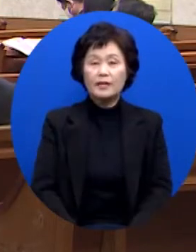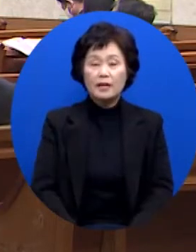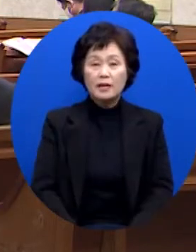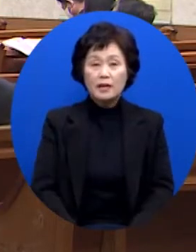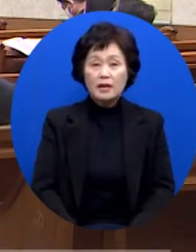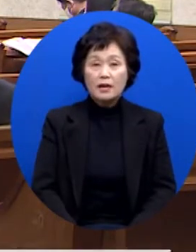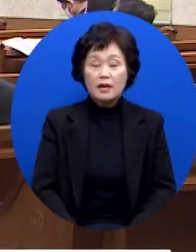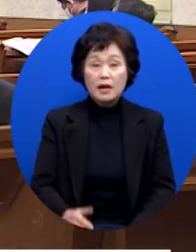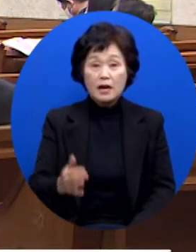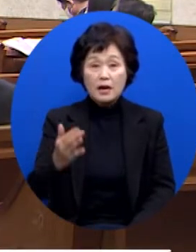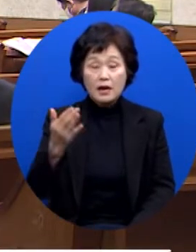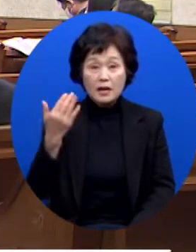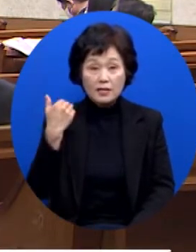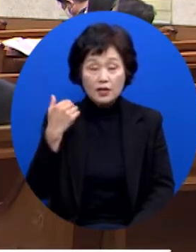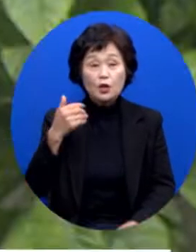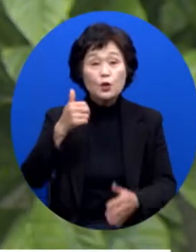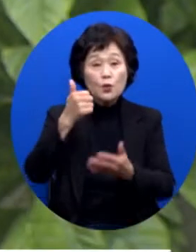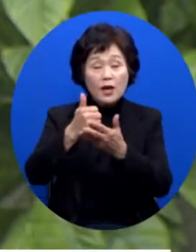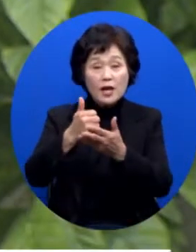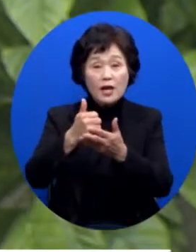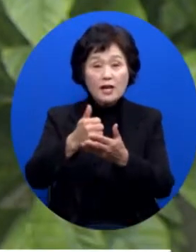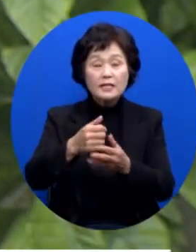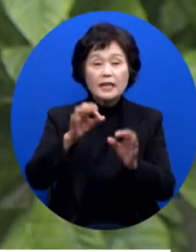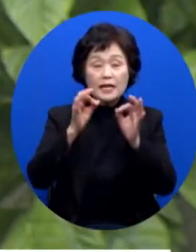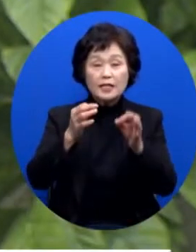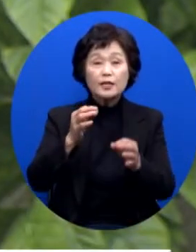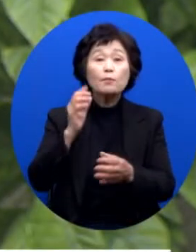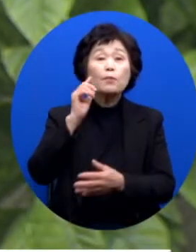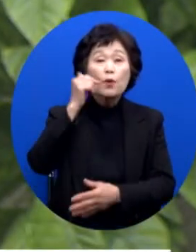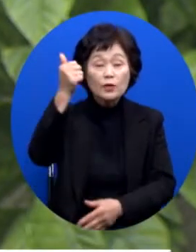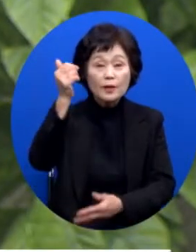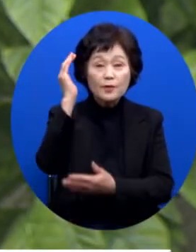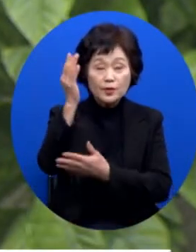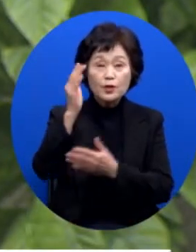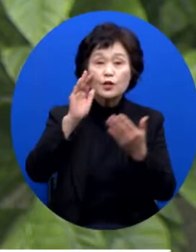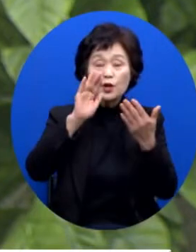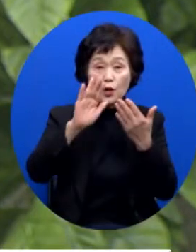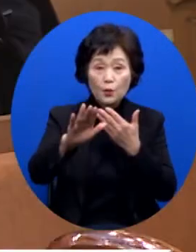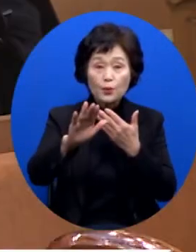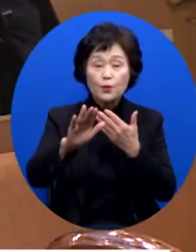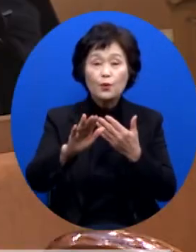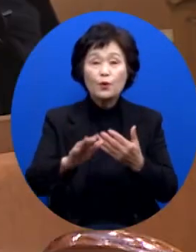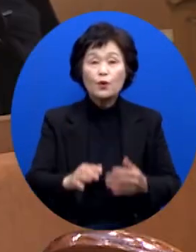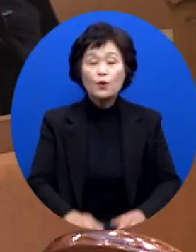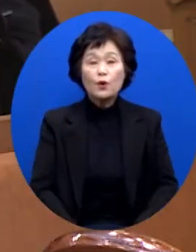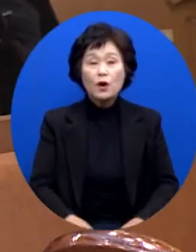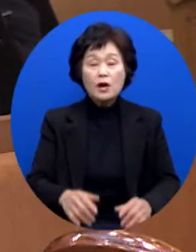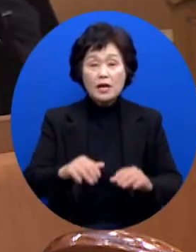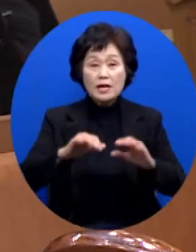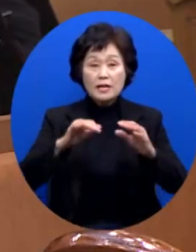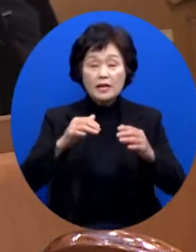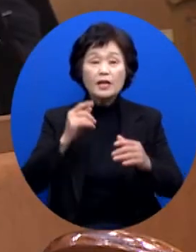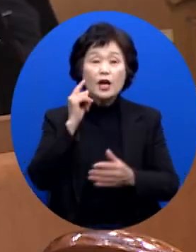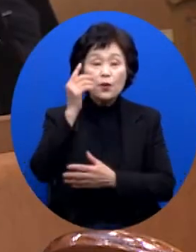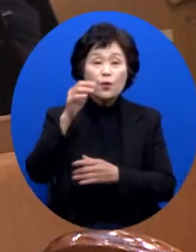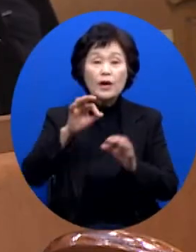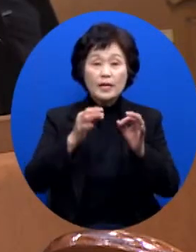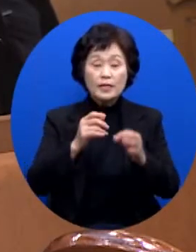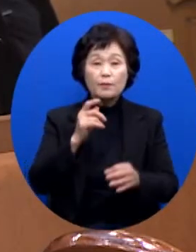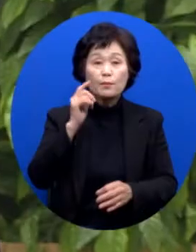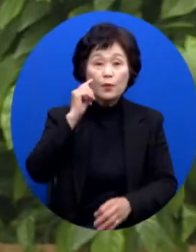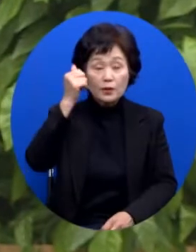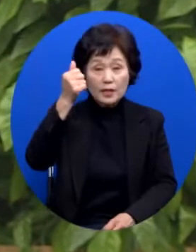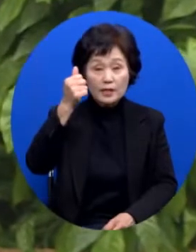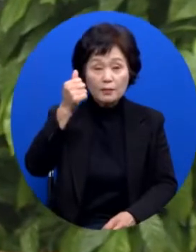직전회장 순복음 갈릴리 교회 김문수 목사의 설교 후 이어진 회의에서 흥에 영광 교배 김대원 목사를